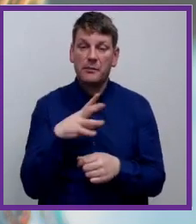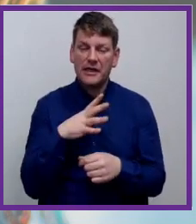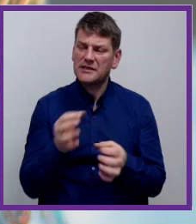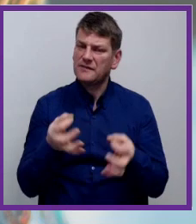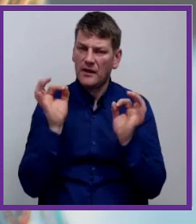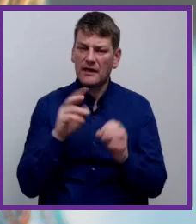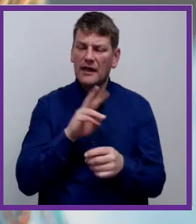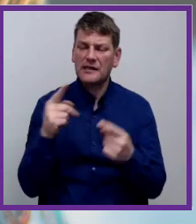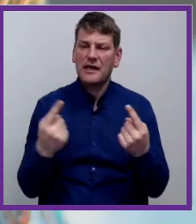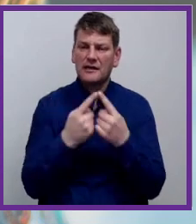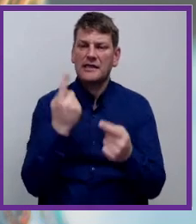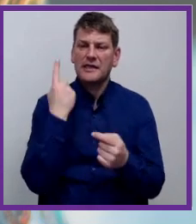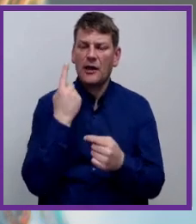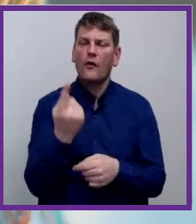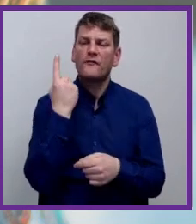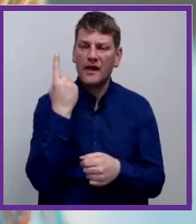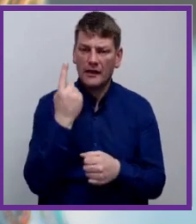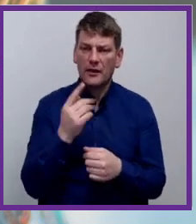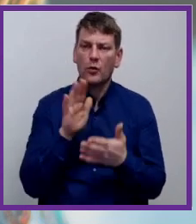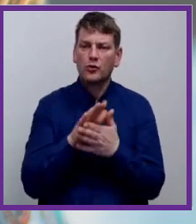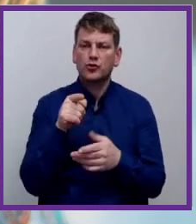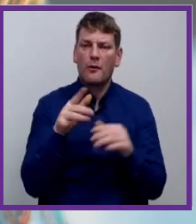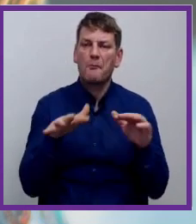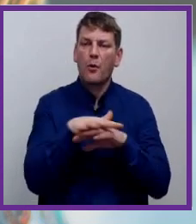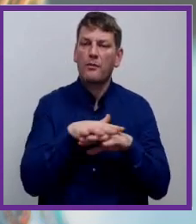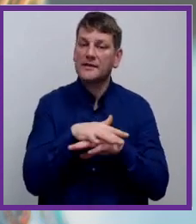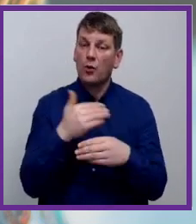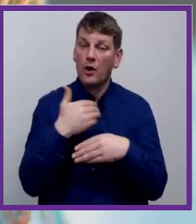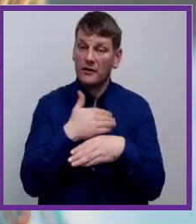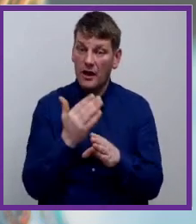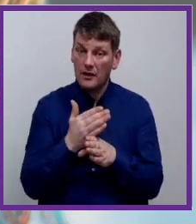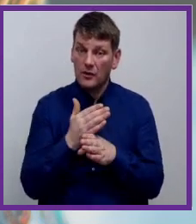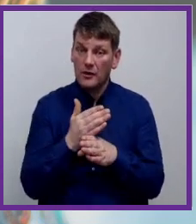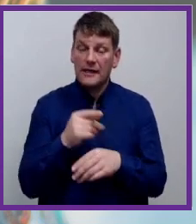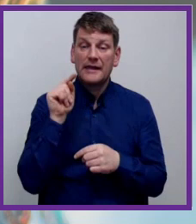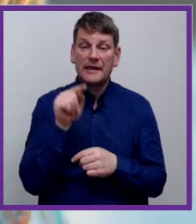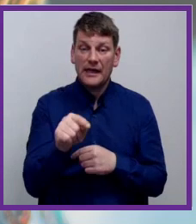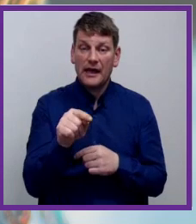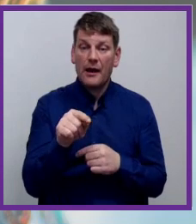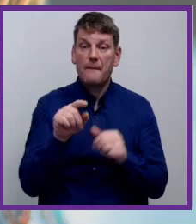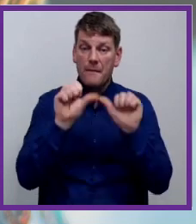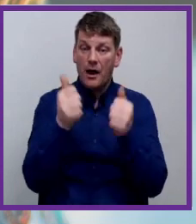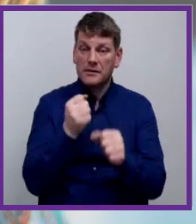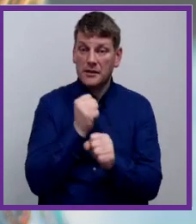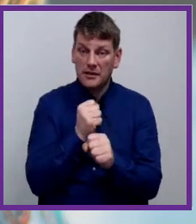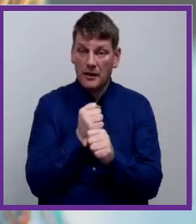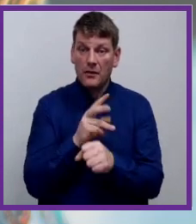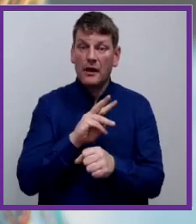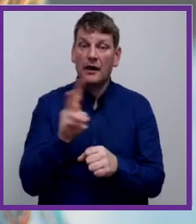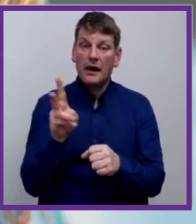svarīgi, tas attiecās tikai un vienīgi uz šo publisko daļu. Tātad tā mākslas darba, kas